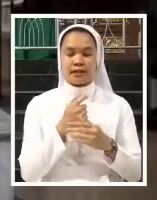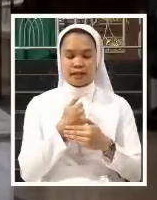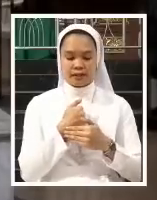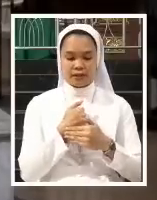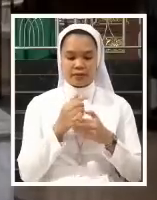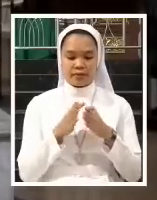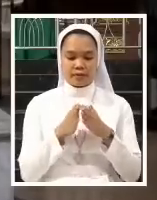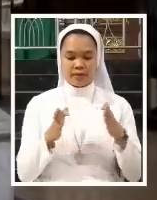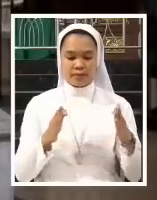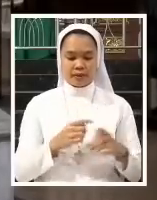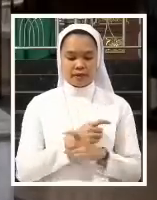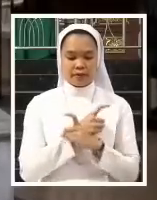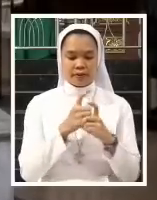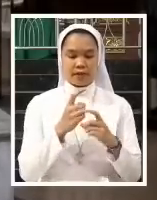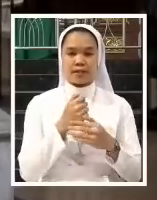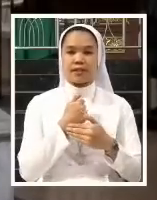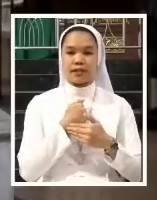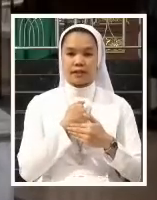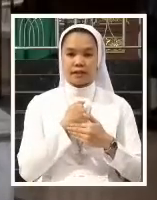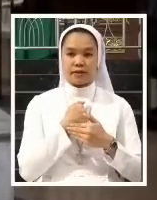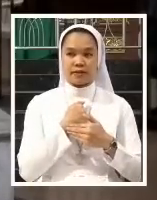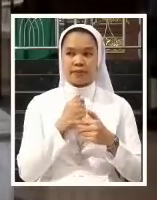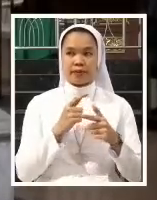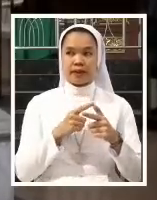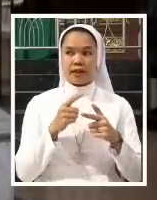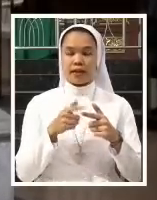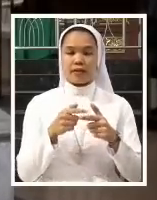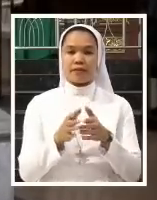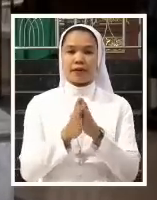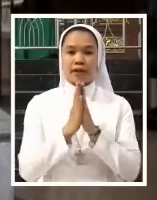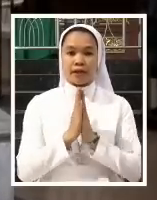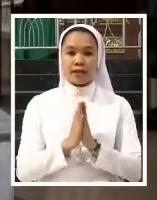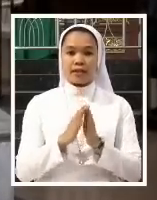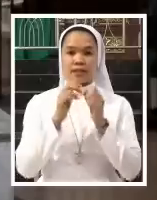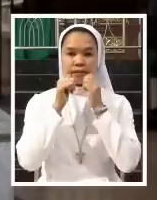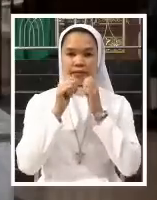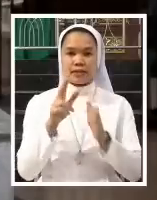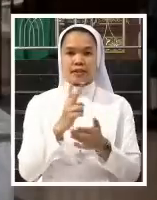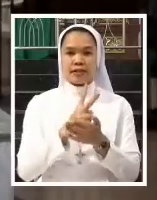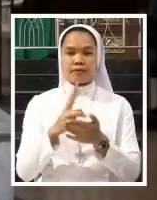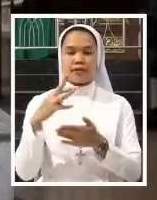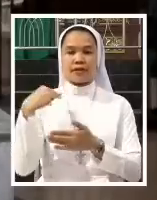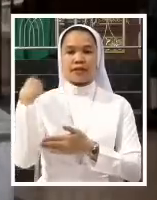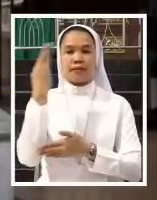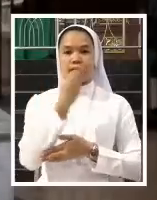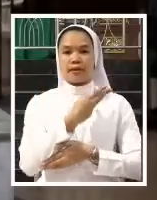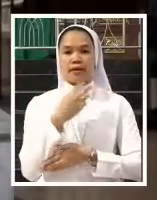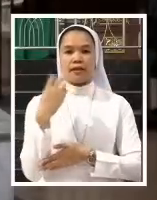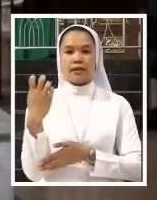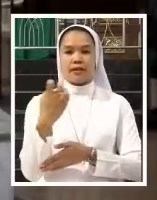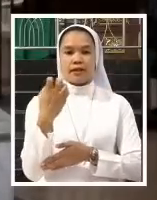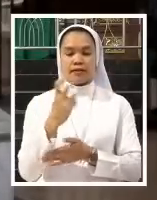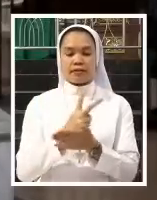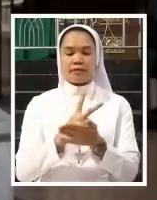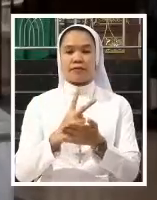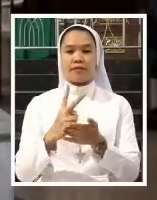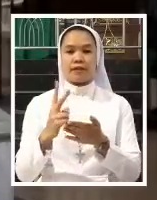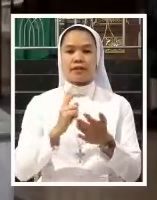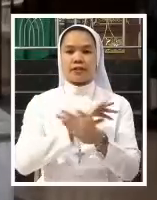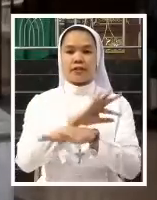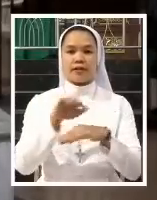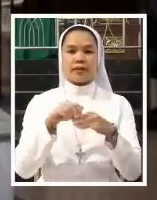Sala ko, makuring sala ko. Kaya nangangadi ako kay Santa Maria, Danay na